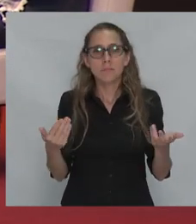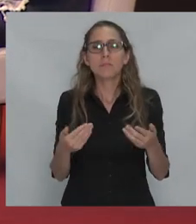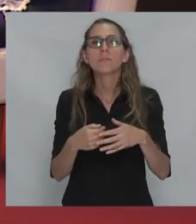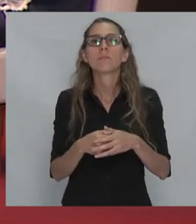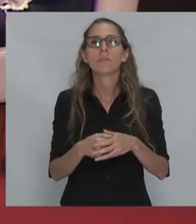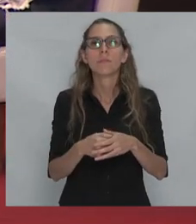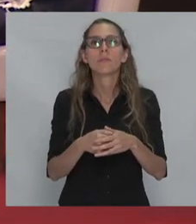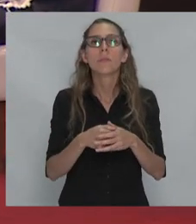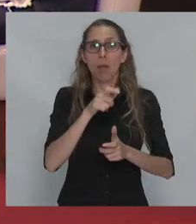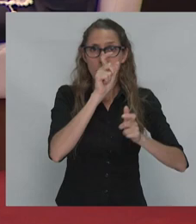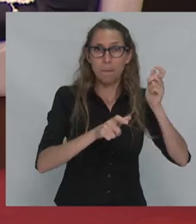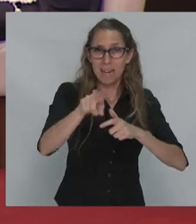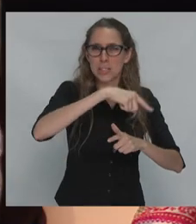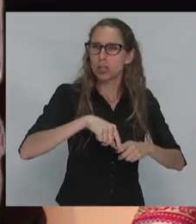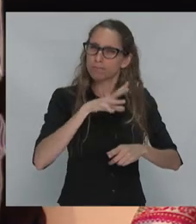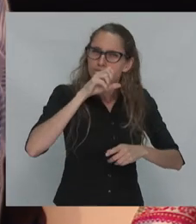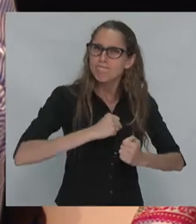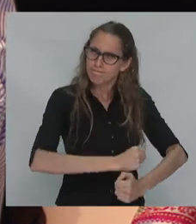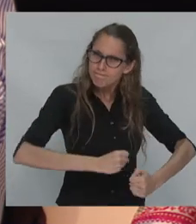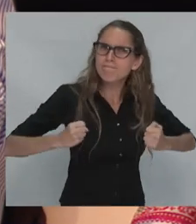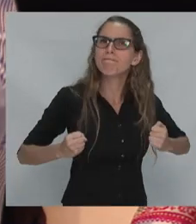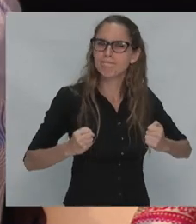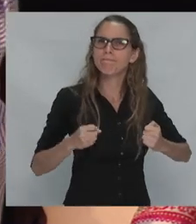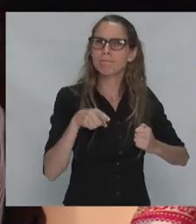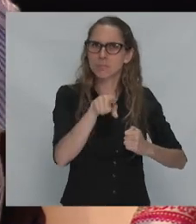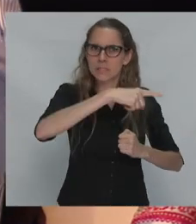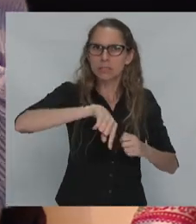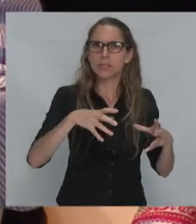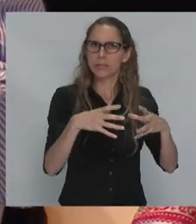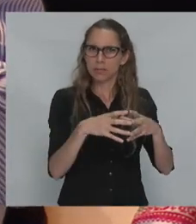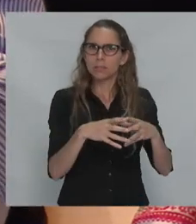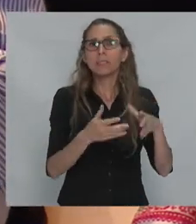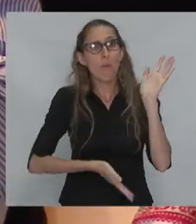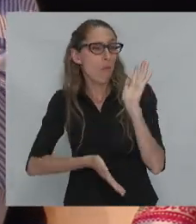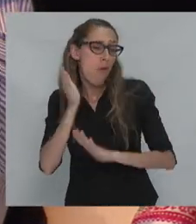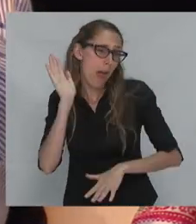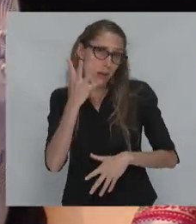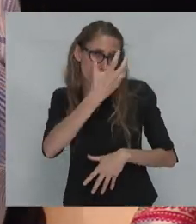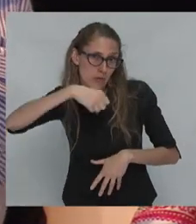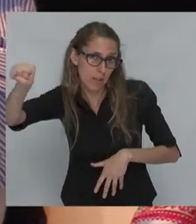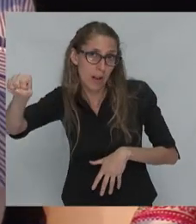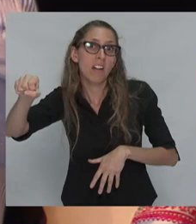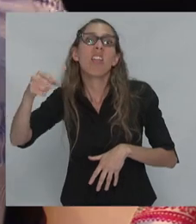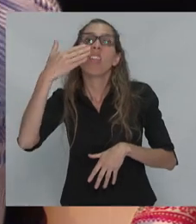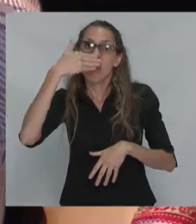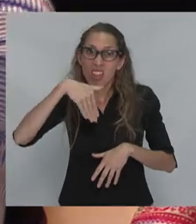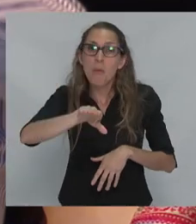fois, éclate l'intifada en Palestine. Vous avez tous suivi ce mouvement,